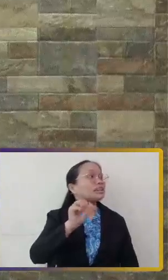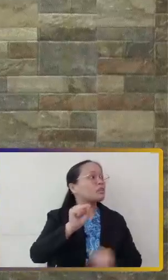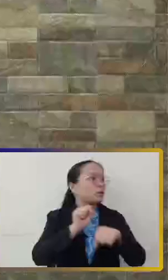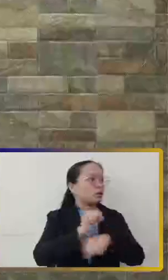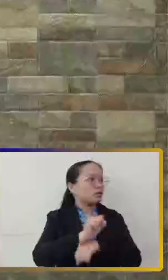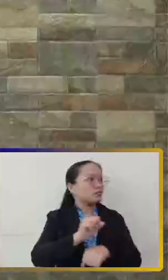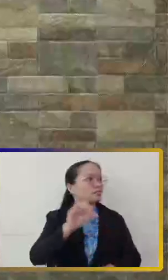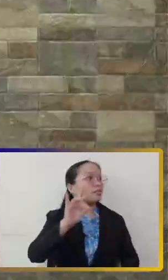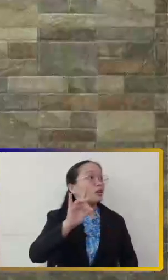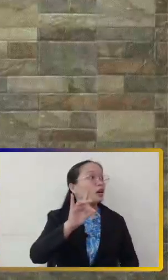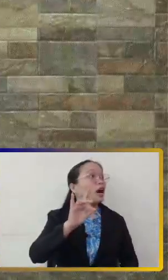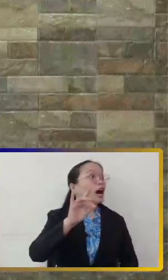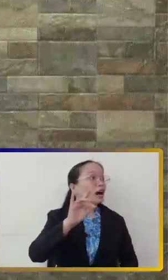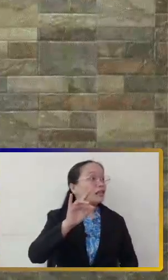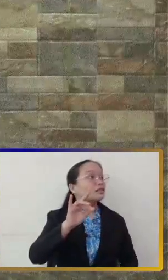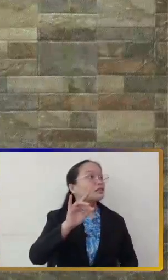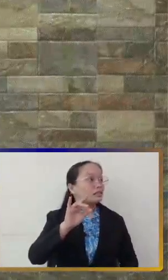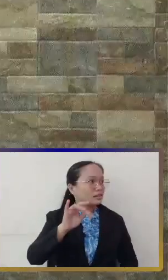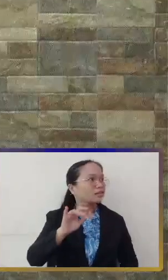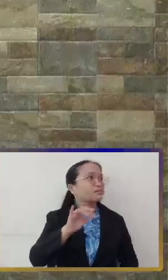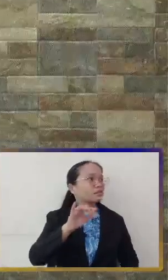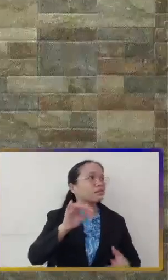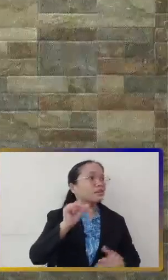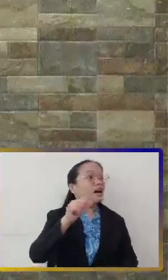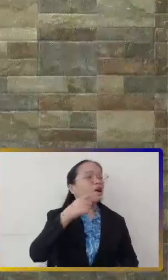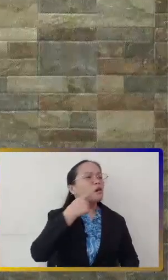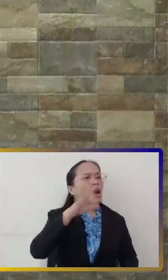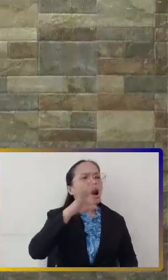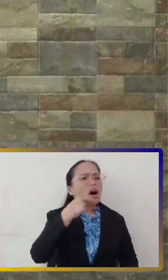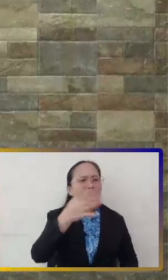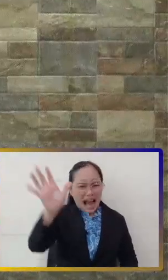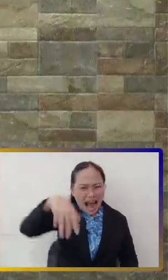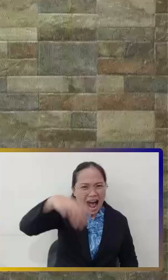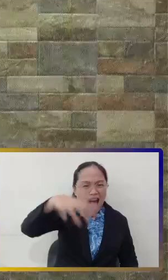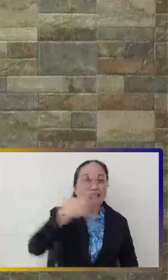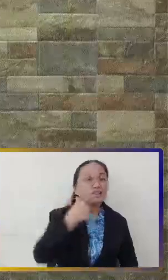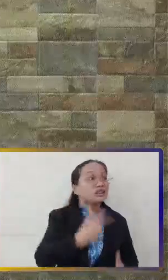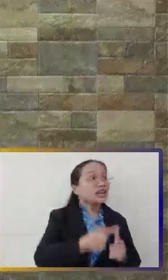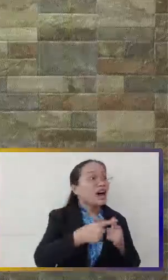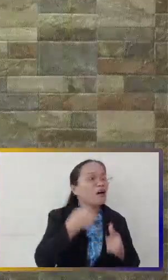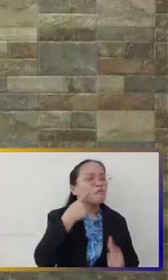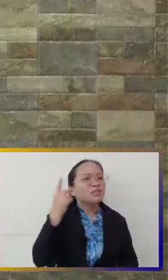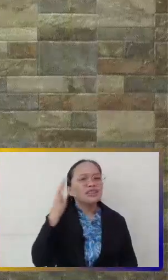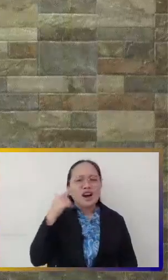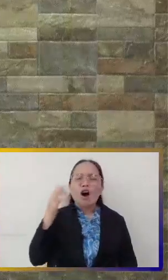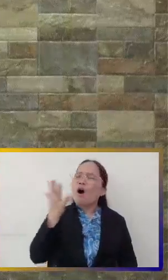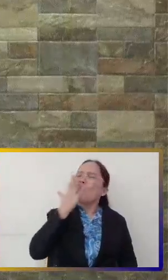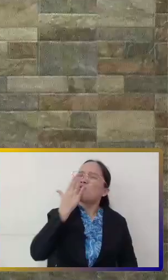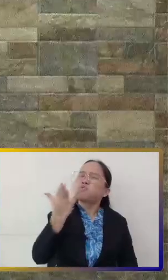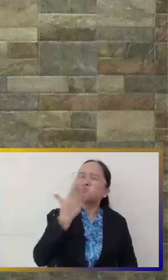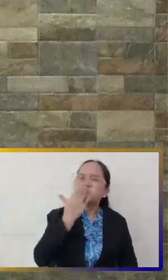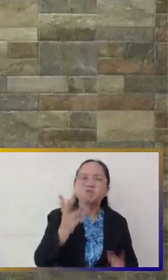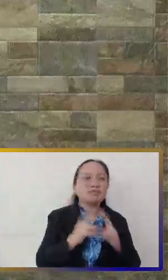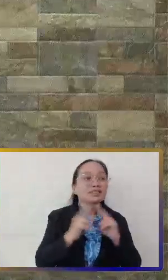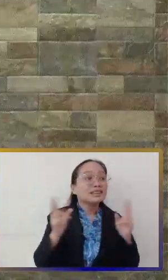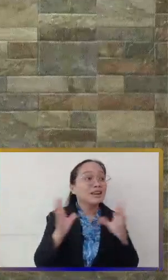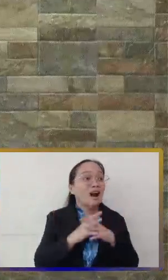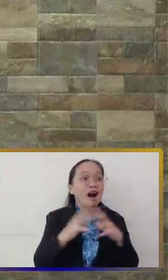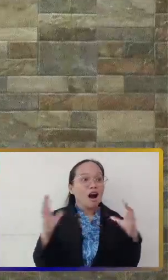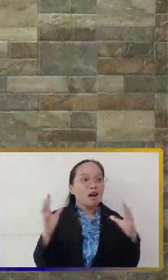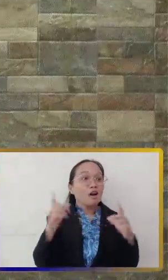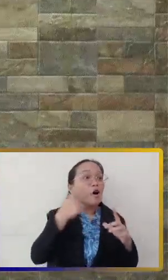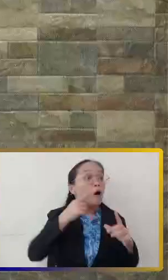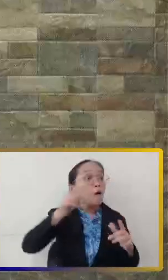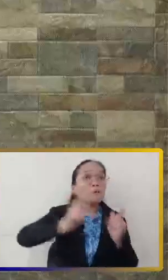okay. Yan na, dito na, halika na, dito ka na. So, may pinasabi ko, wow, thank you very much. Dala-dala po ng isang matangkad